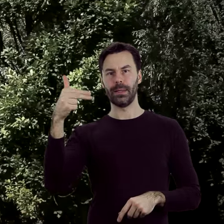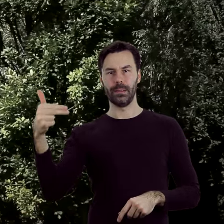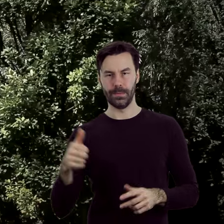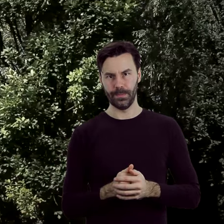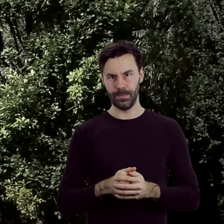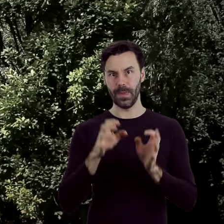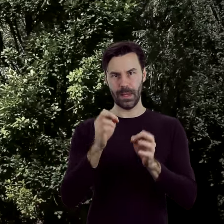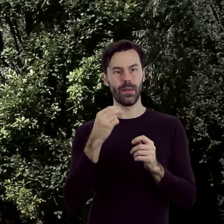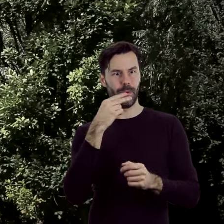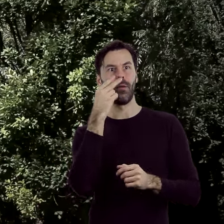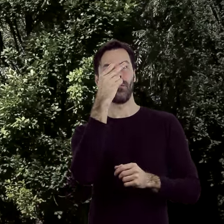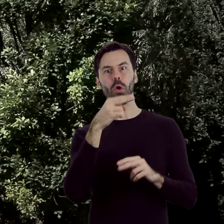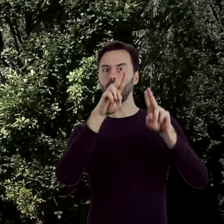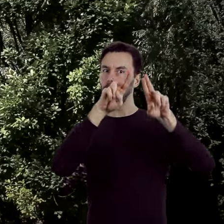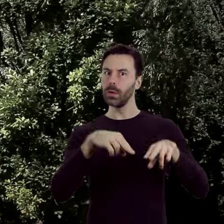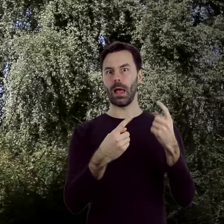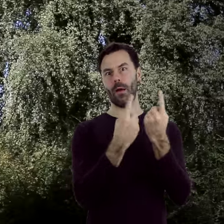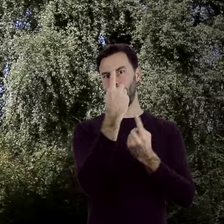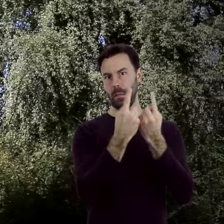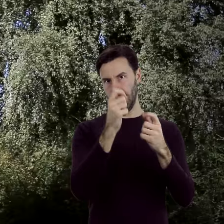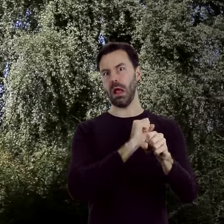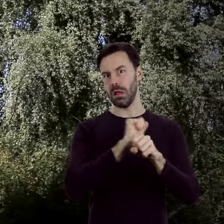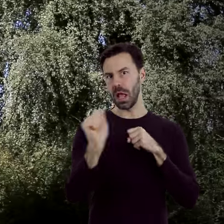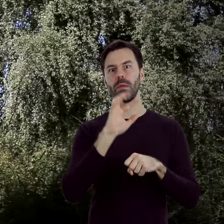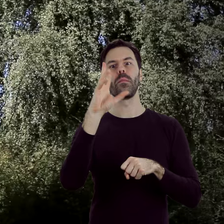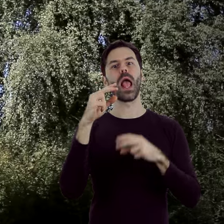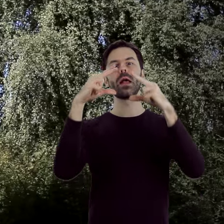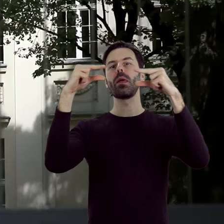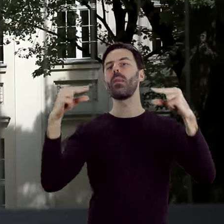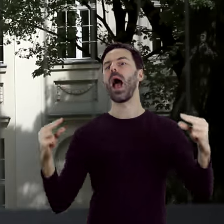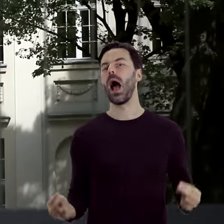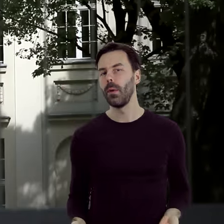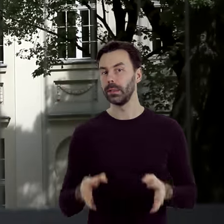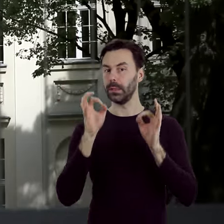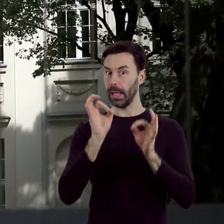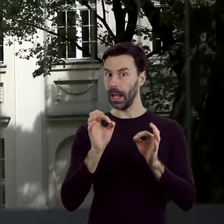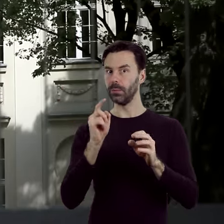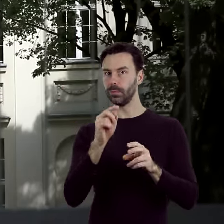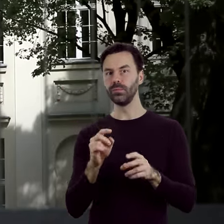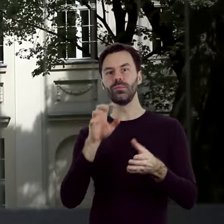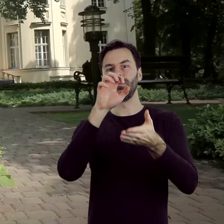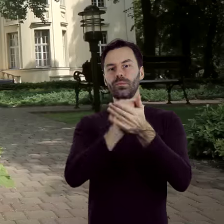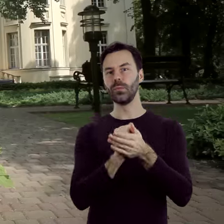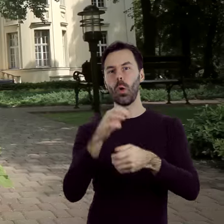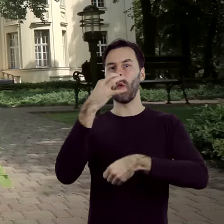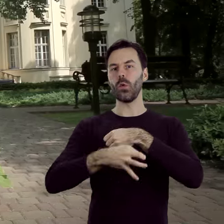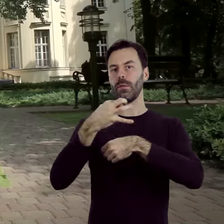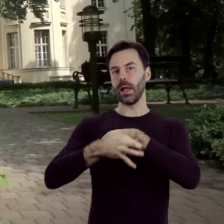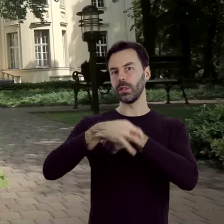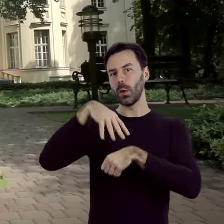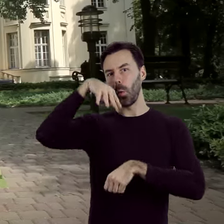tej pory można podziwiać wspaniałe pozostałości fabryk oraz piękny pałac, służący obecnie Uniwersytetowi